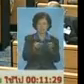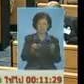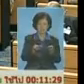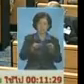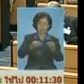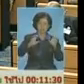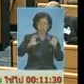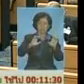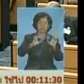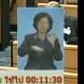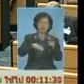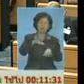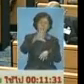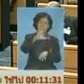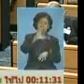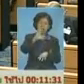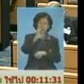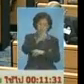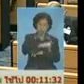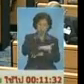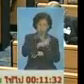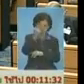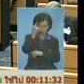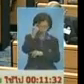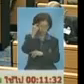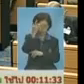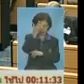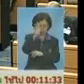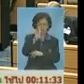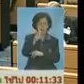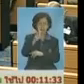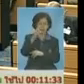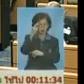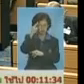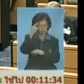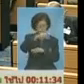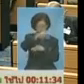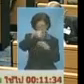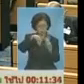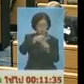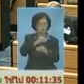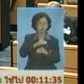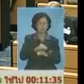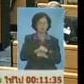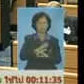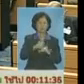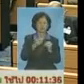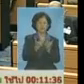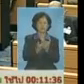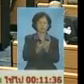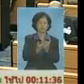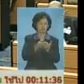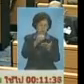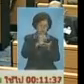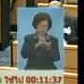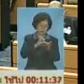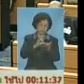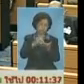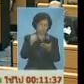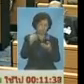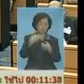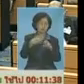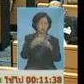าเกือบ500วันรู้ฉลาดครับรอบรู้ว่าสัญญามีปัญหาเนี่ยทำไม